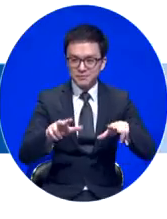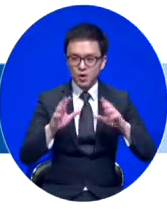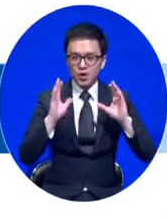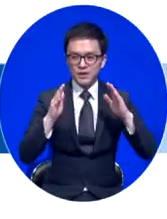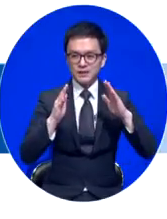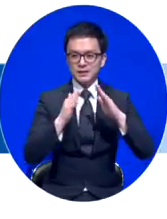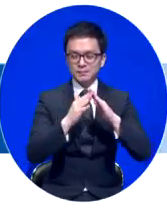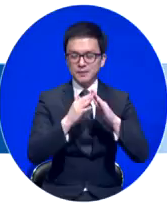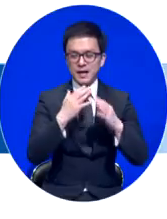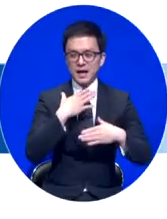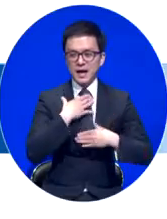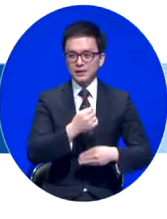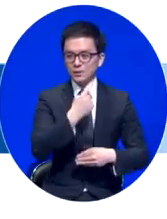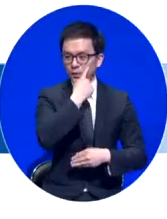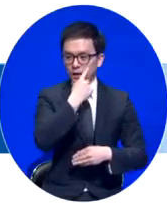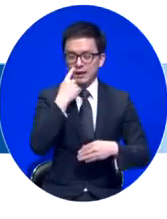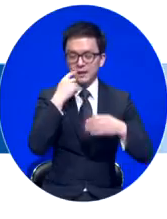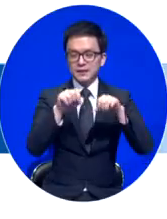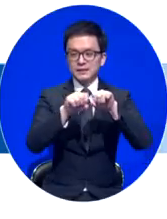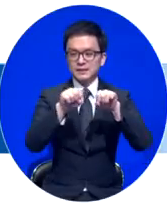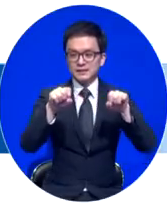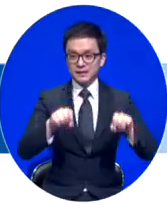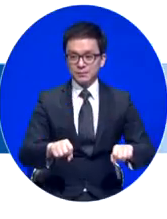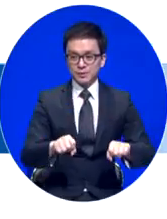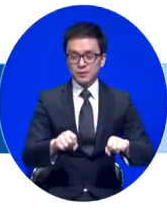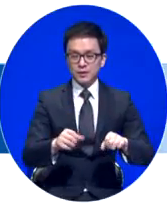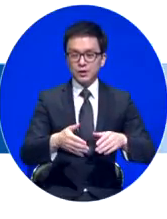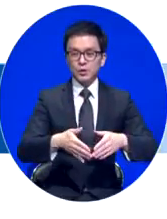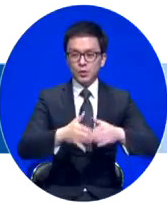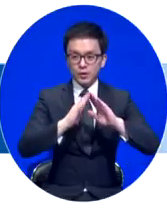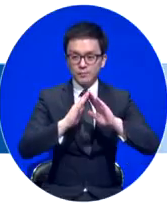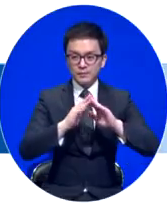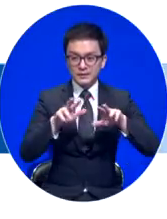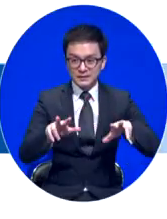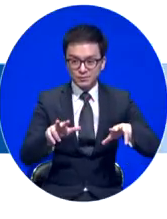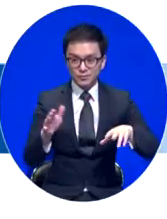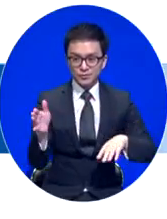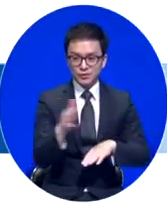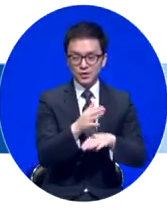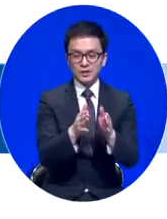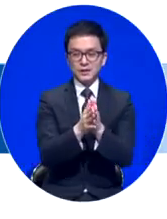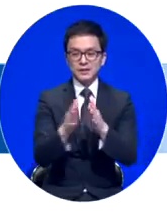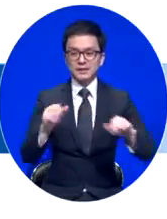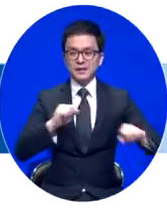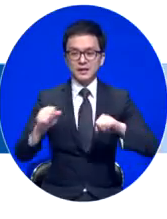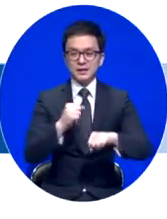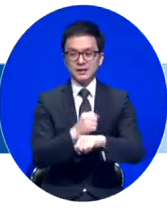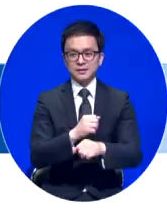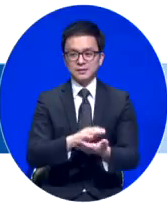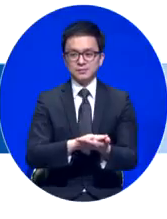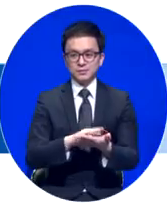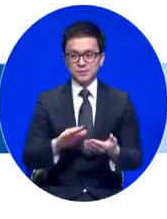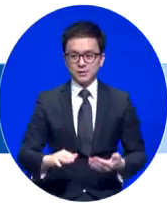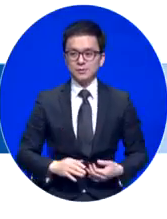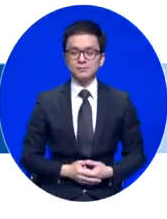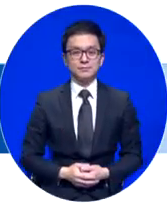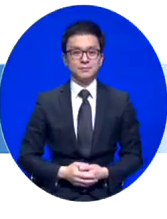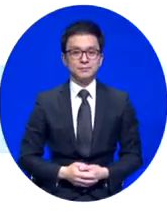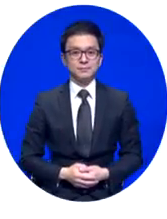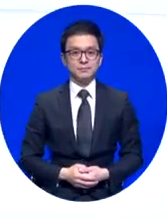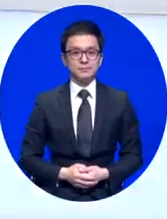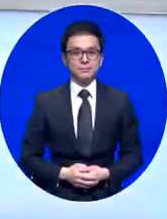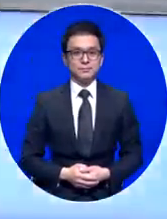실시간 어린이집 안전 확인 시스템을 도입하여 즉각 검토하여 시행하겠습니다.